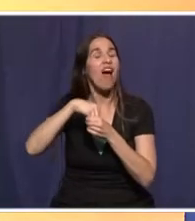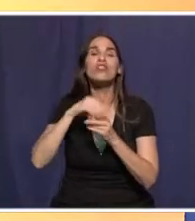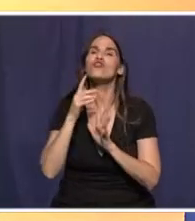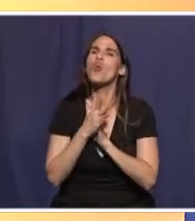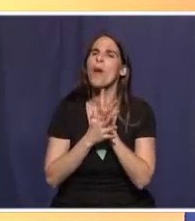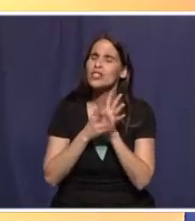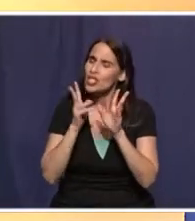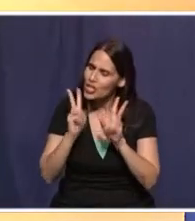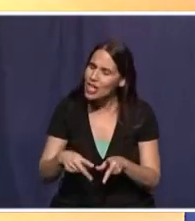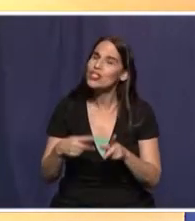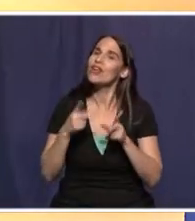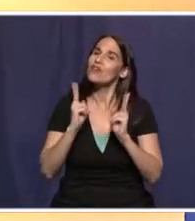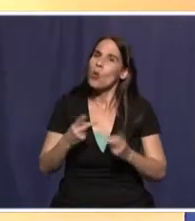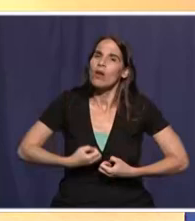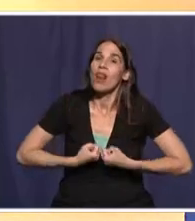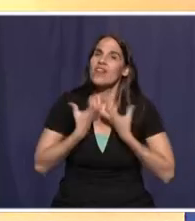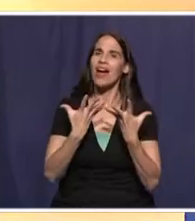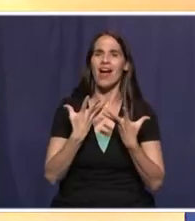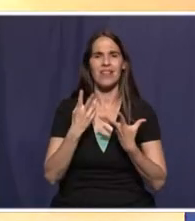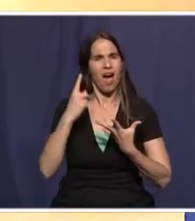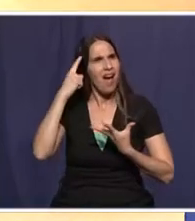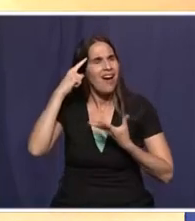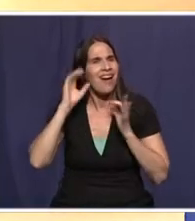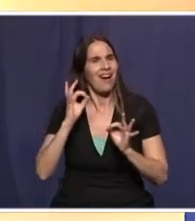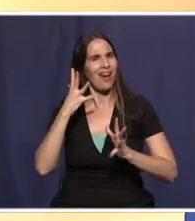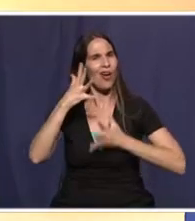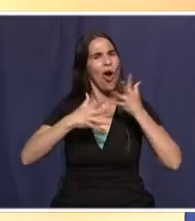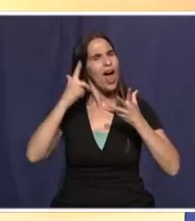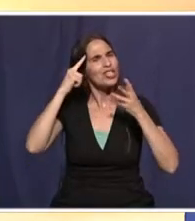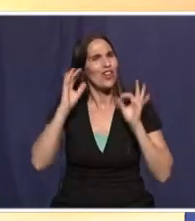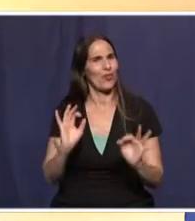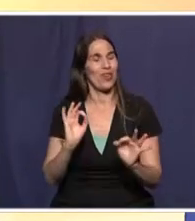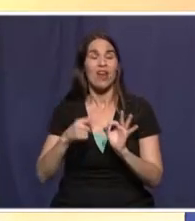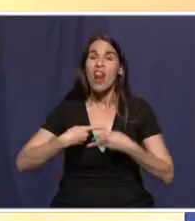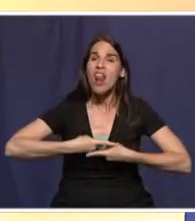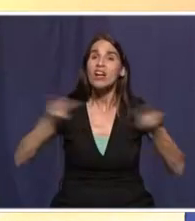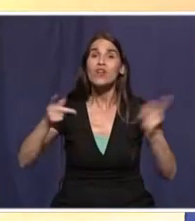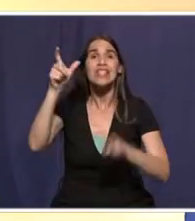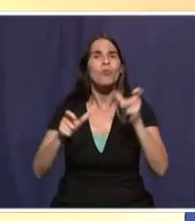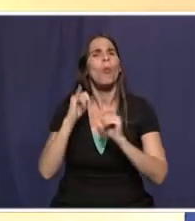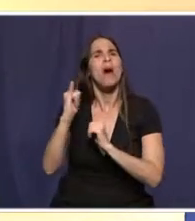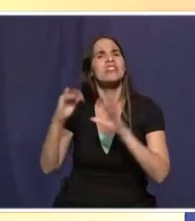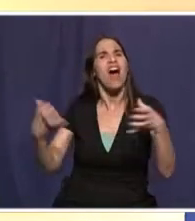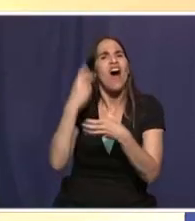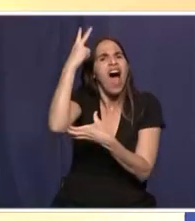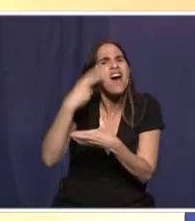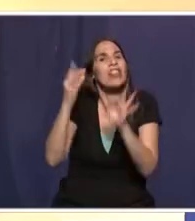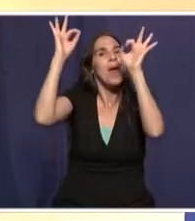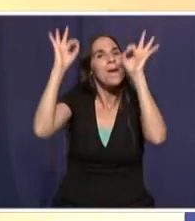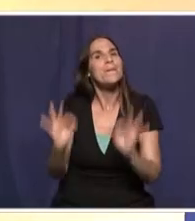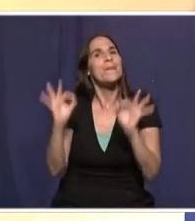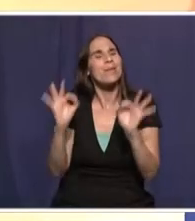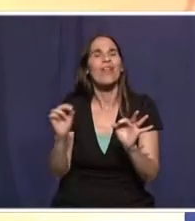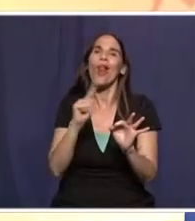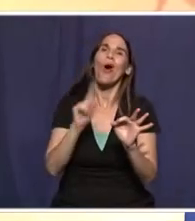מקום לתת ביטוי לכל השפוי. יש מקום לחשוף את הציבור לחברה הערבית כפי שהיא באמת,